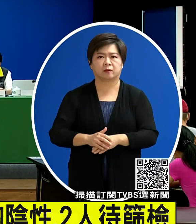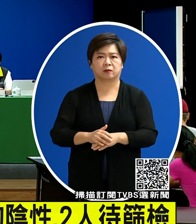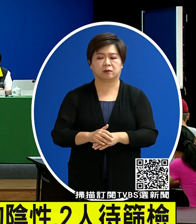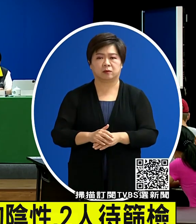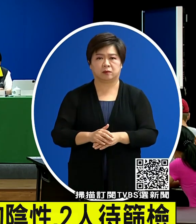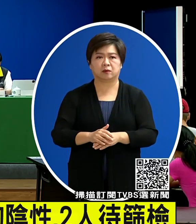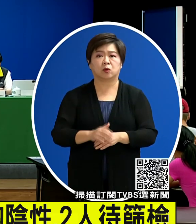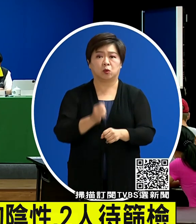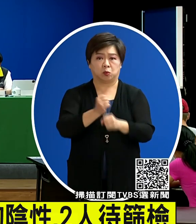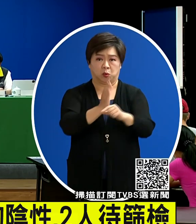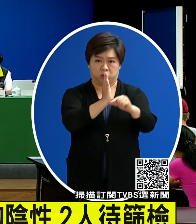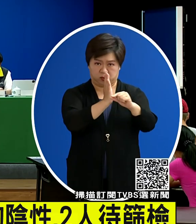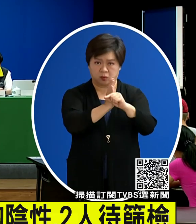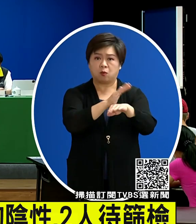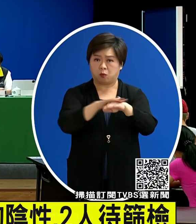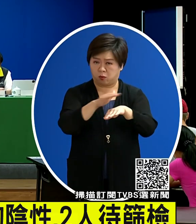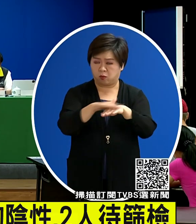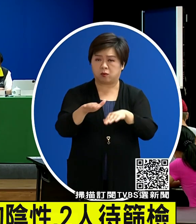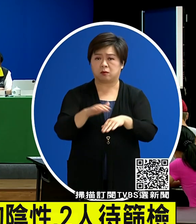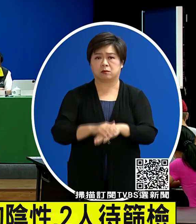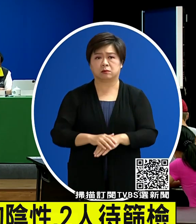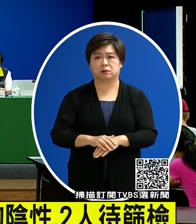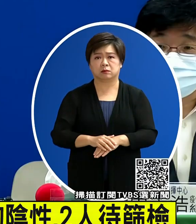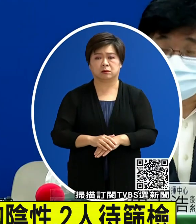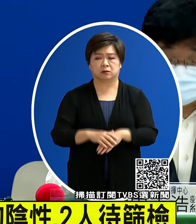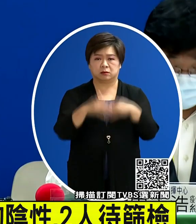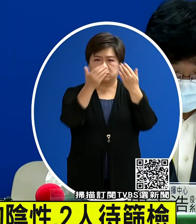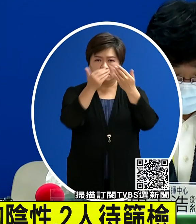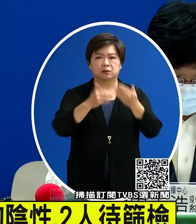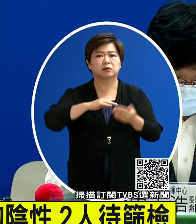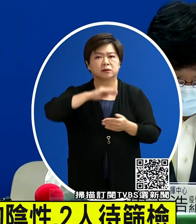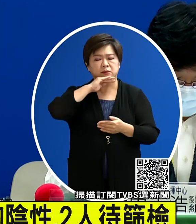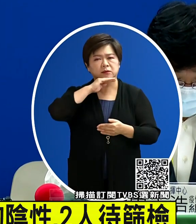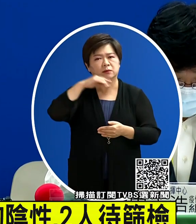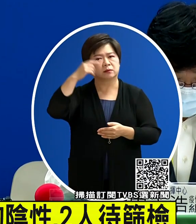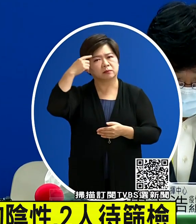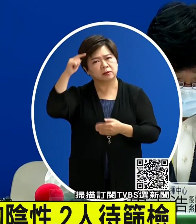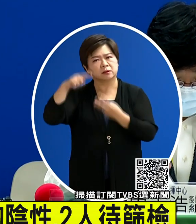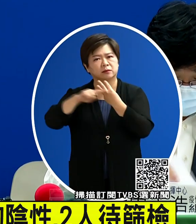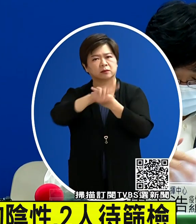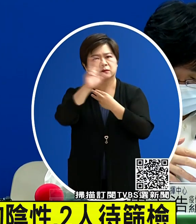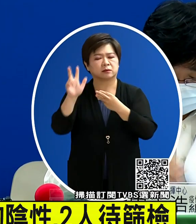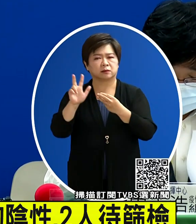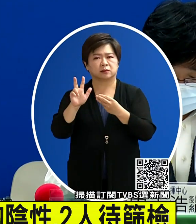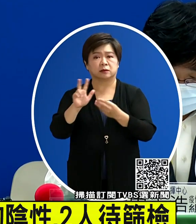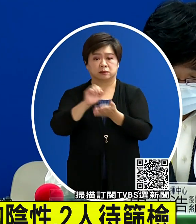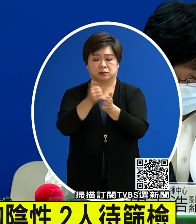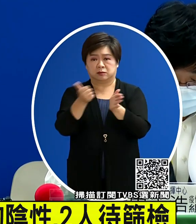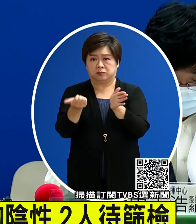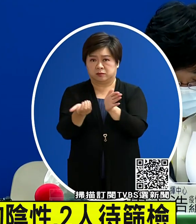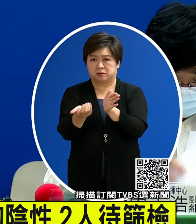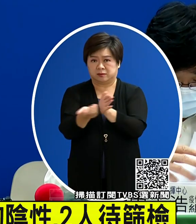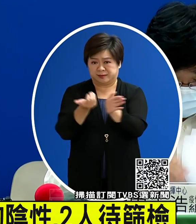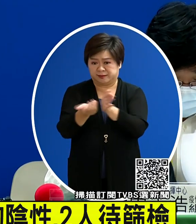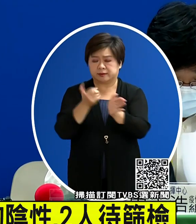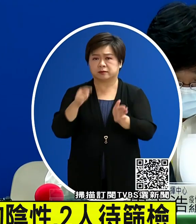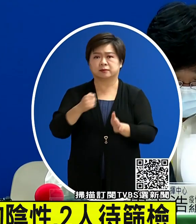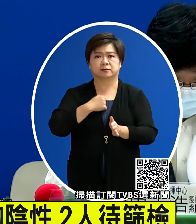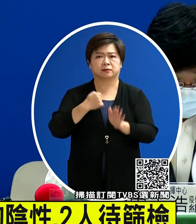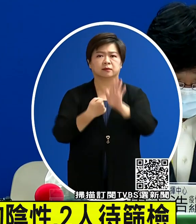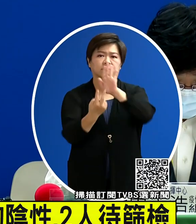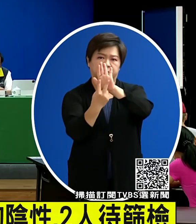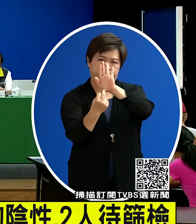是，有做，但是 如果做了，就会在隔天或者当天的记者会前已经知道结果，就会跟大家做说